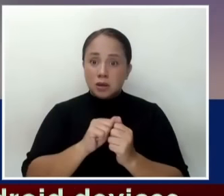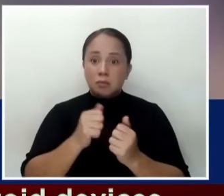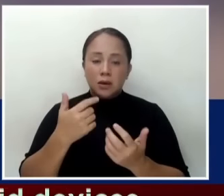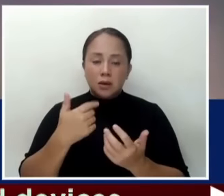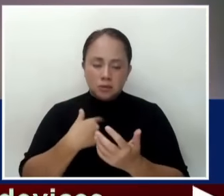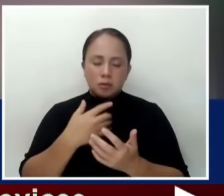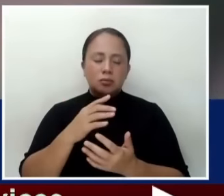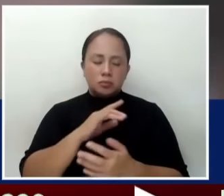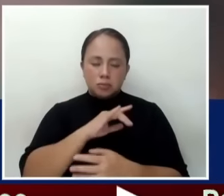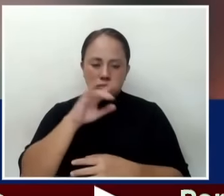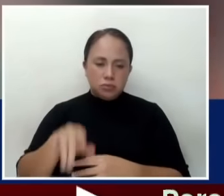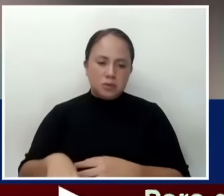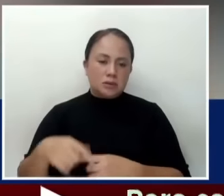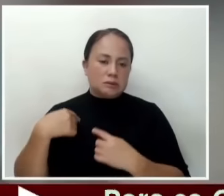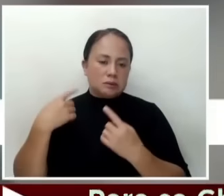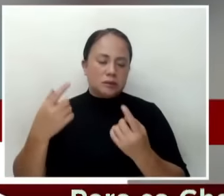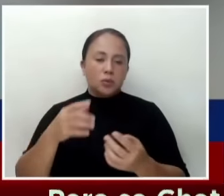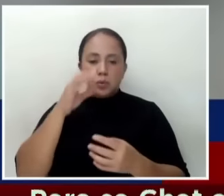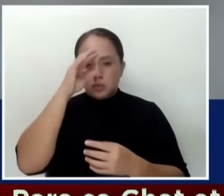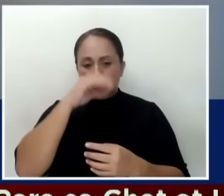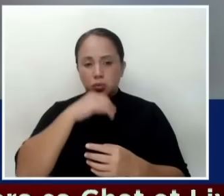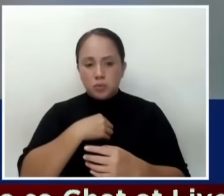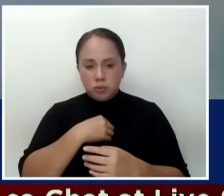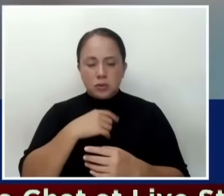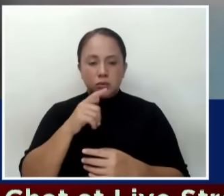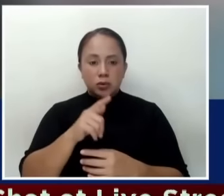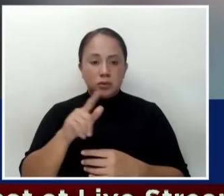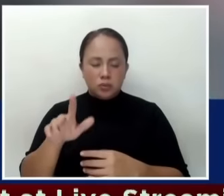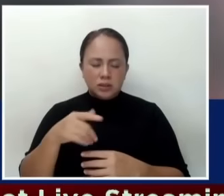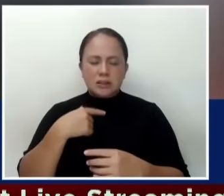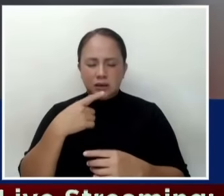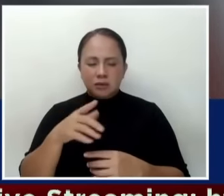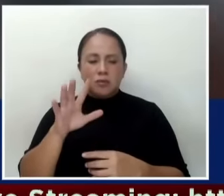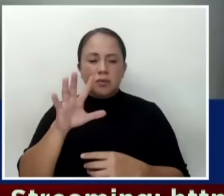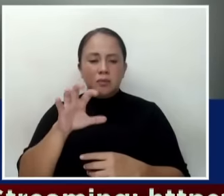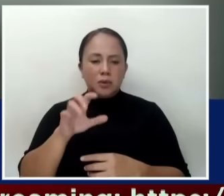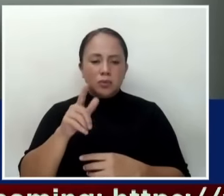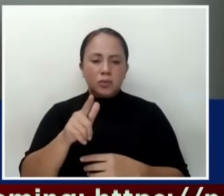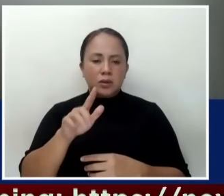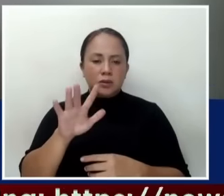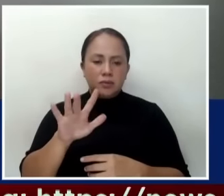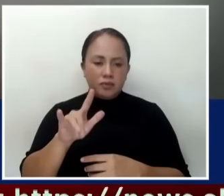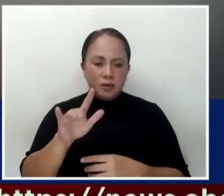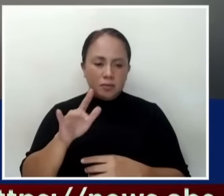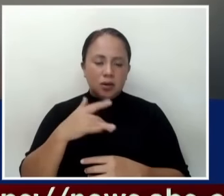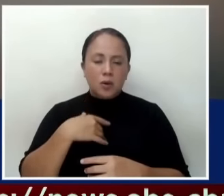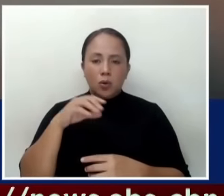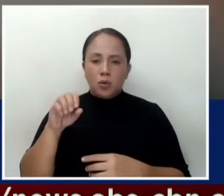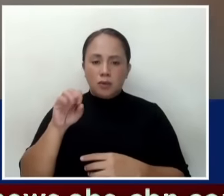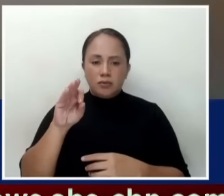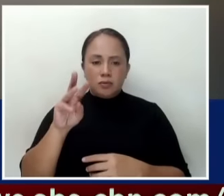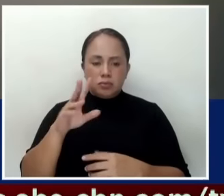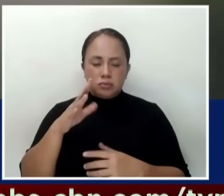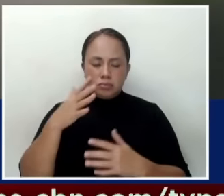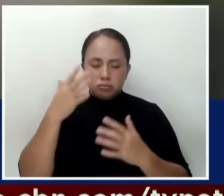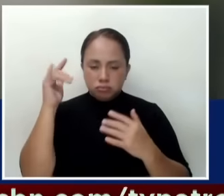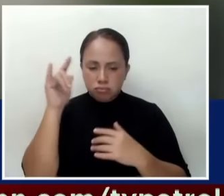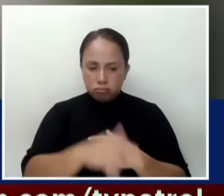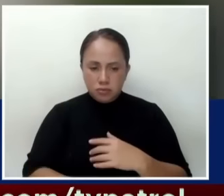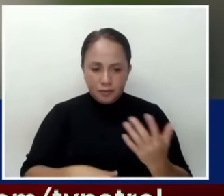ang repatriation noong October 2023, 525 na ang mga OFW na nakauwi, kasama